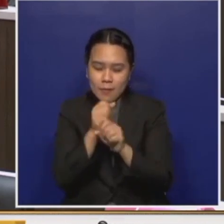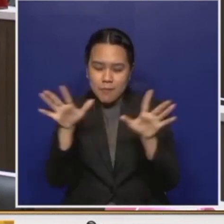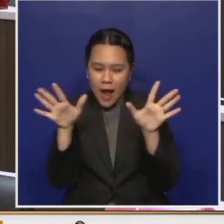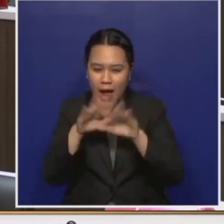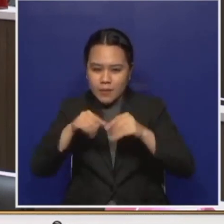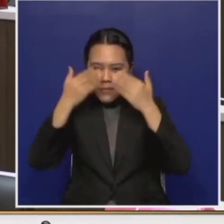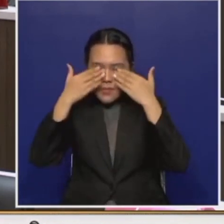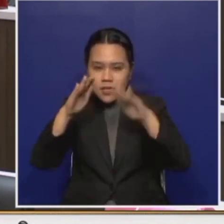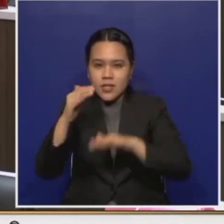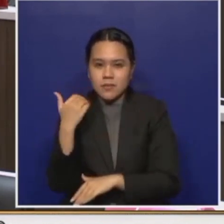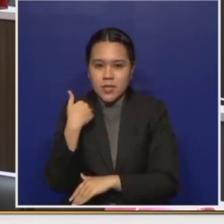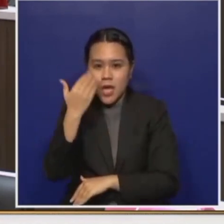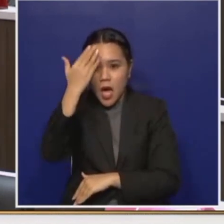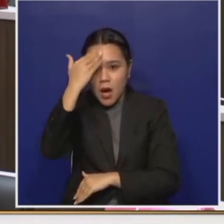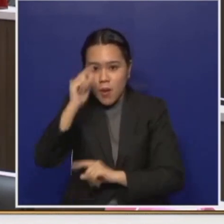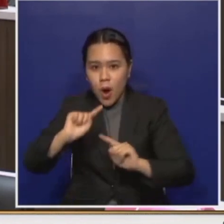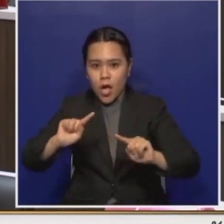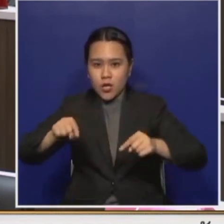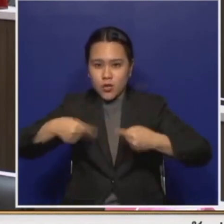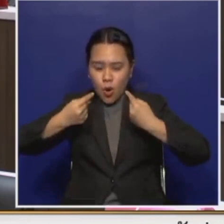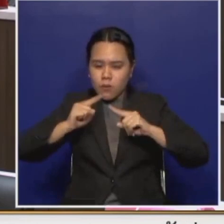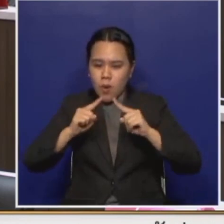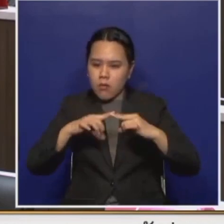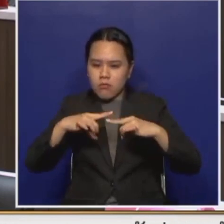ตอบไม่ได้ตรงกับที่เขาอัรปรายท่านเลย